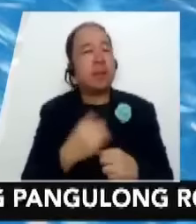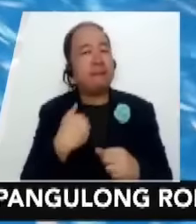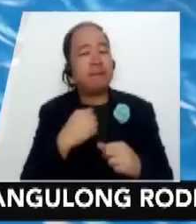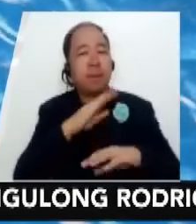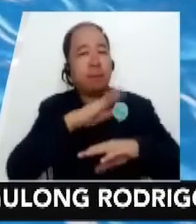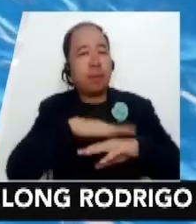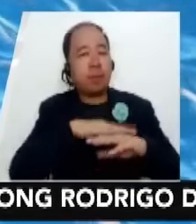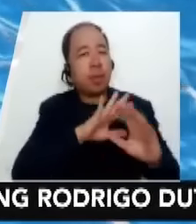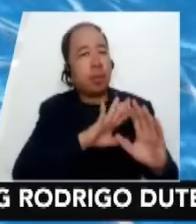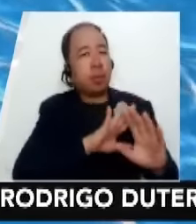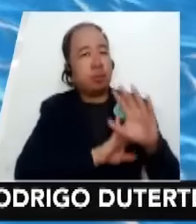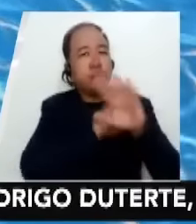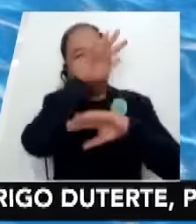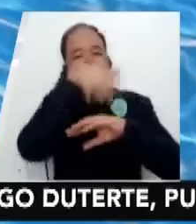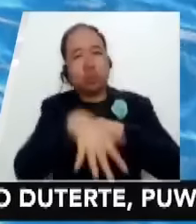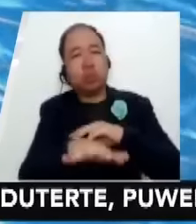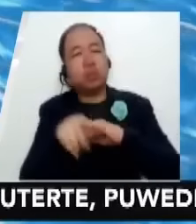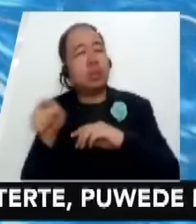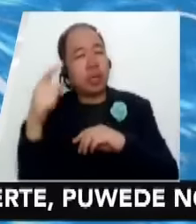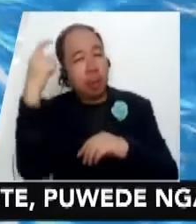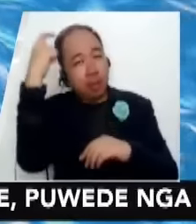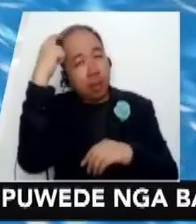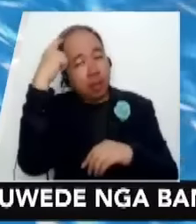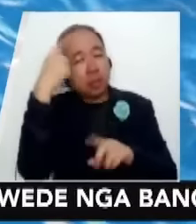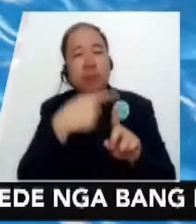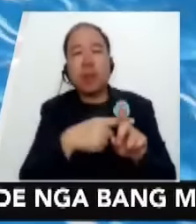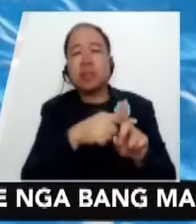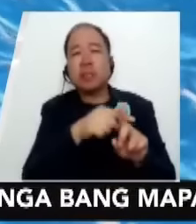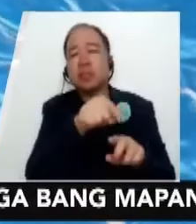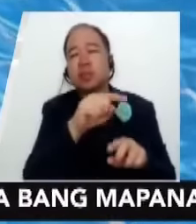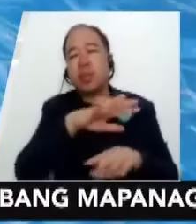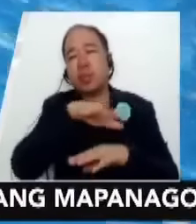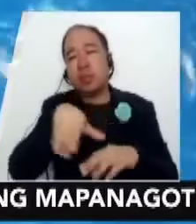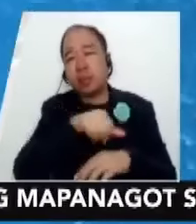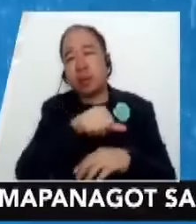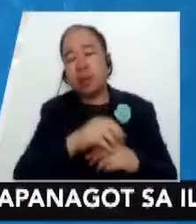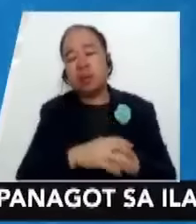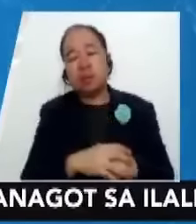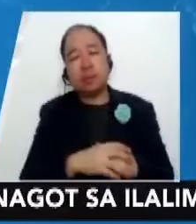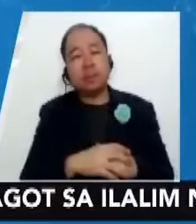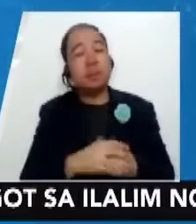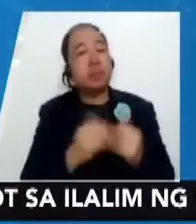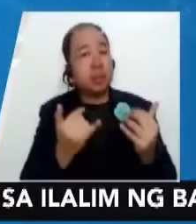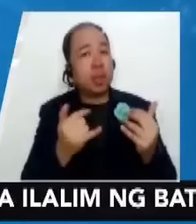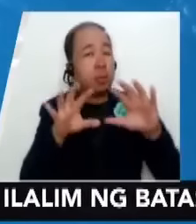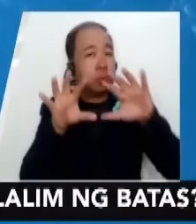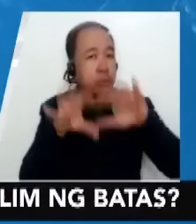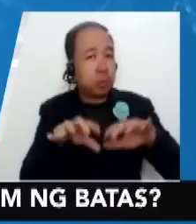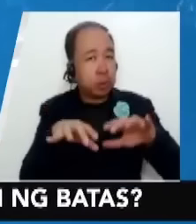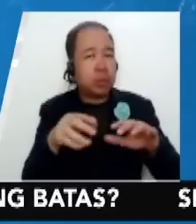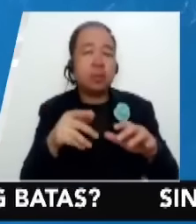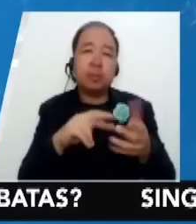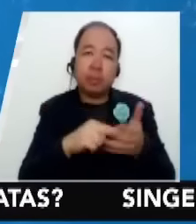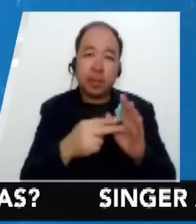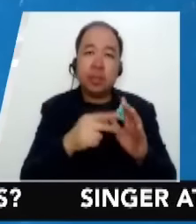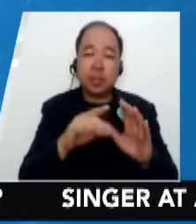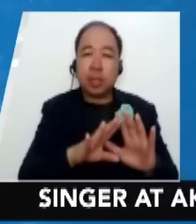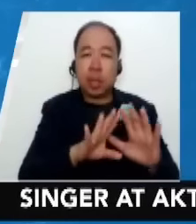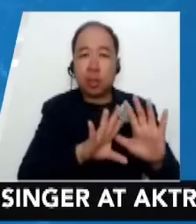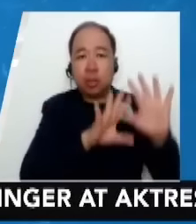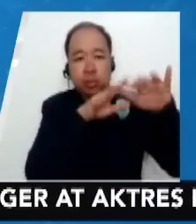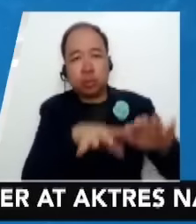sa Batanes, ganun din sa ilang bahagi po ng Cagayan. Dahil din sa bagyo, magiging maalon po sa ilang baybayin sa malaking bahagi po